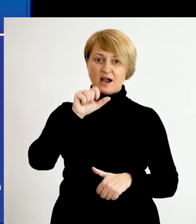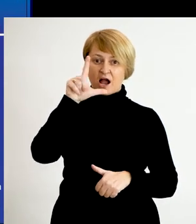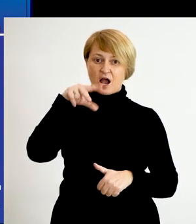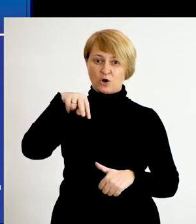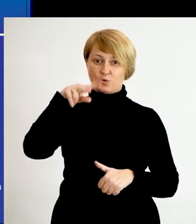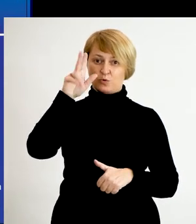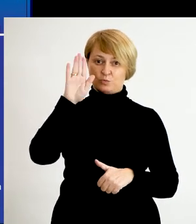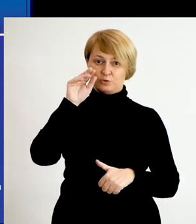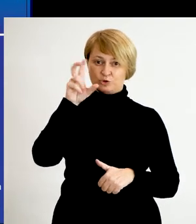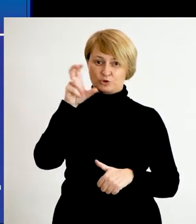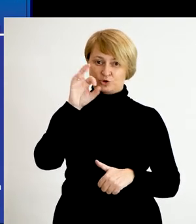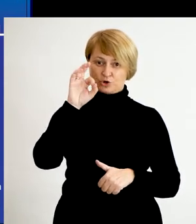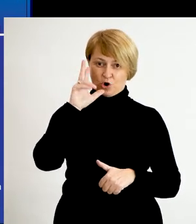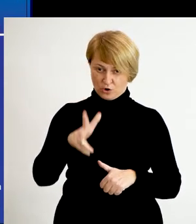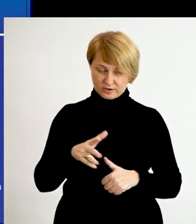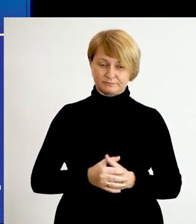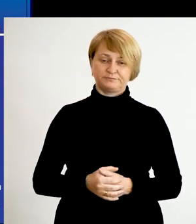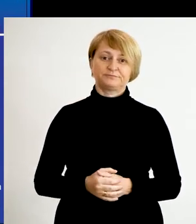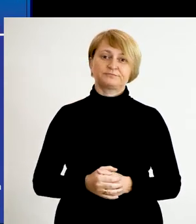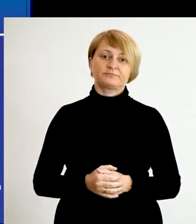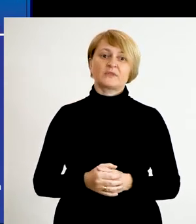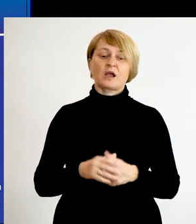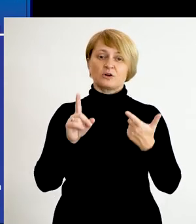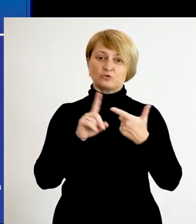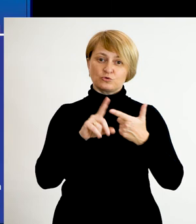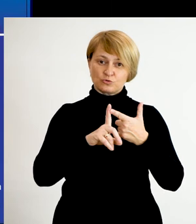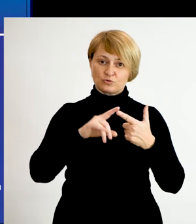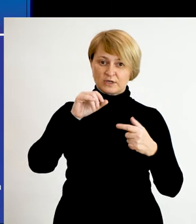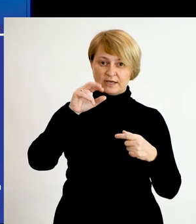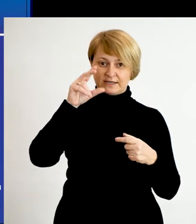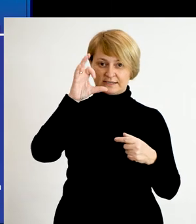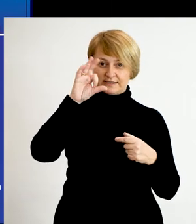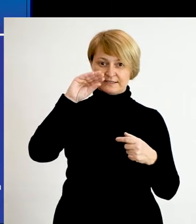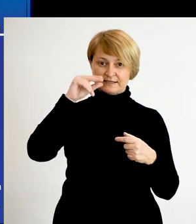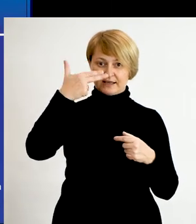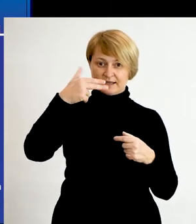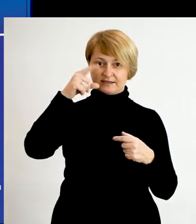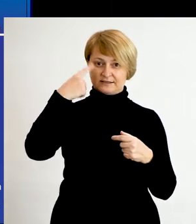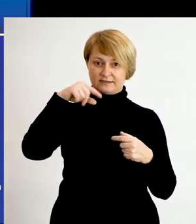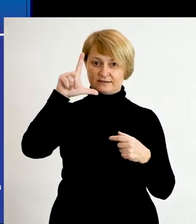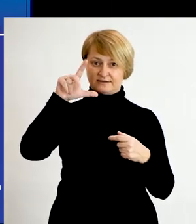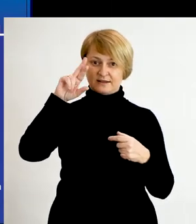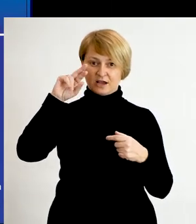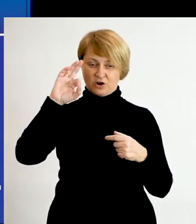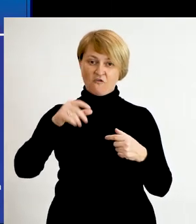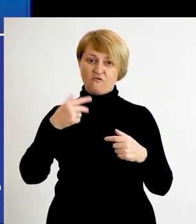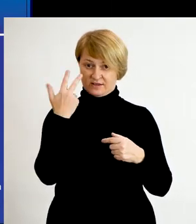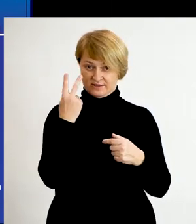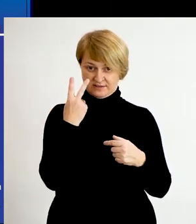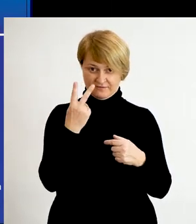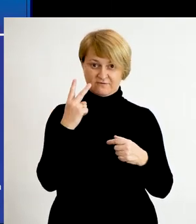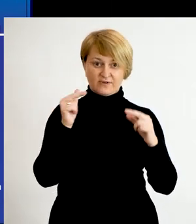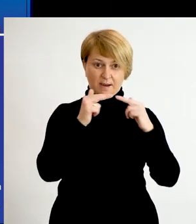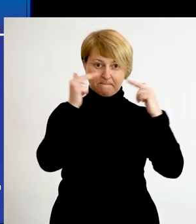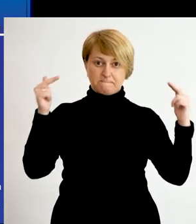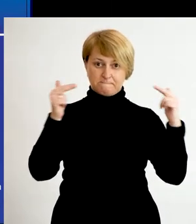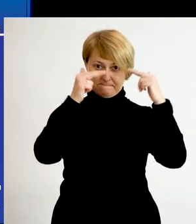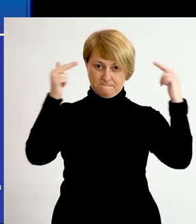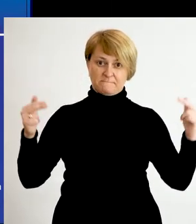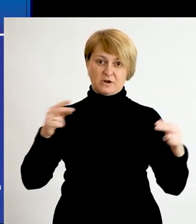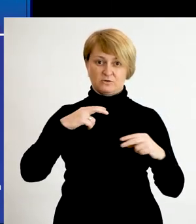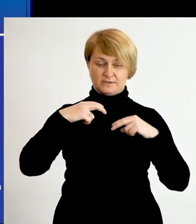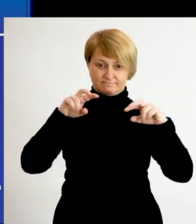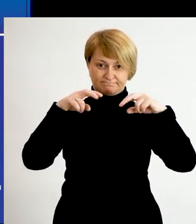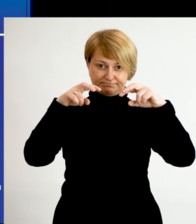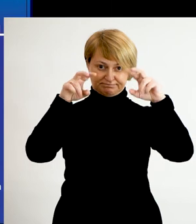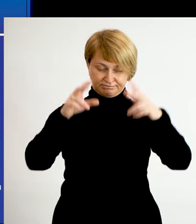imienia Halupczoka i również kładkę imienia Ireny Sendlerowej, również była remontowana z tych środków, więc dwie ważne inwestycje i